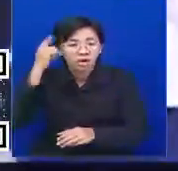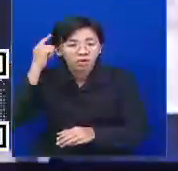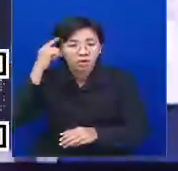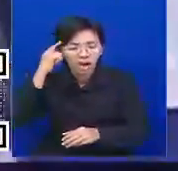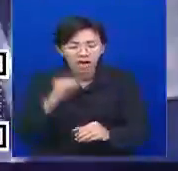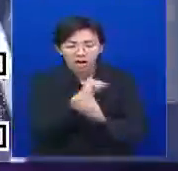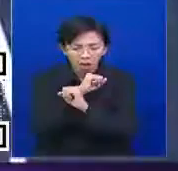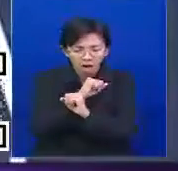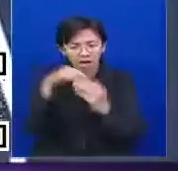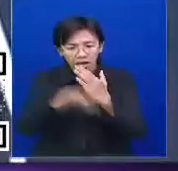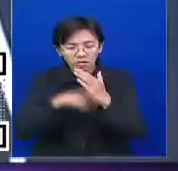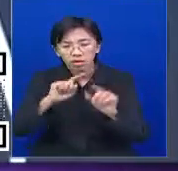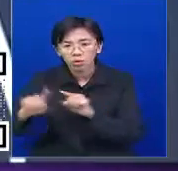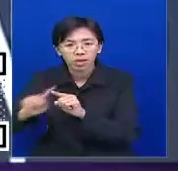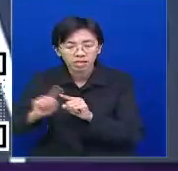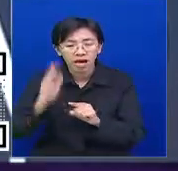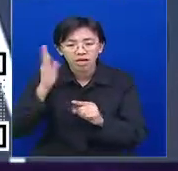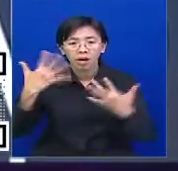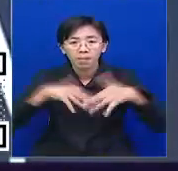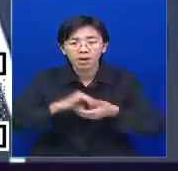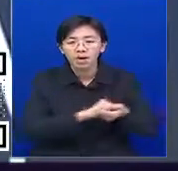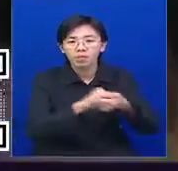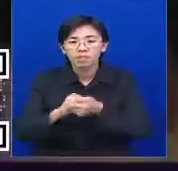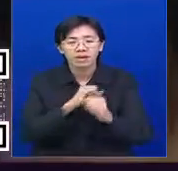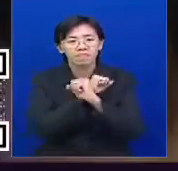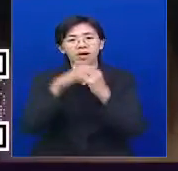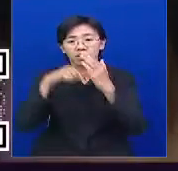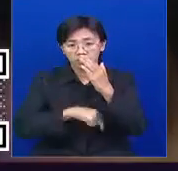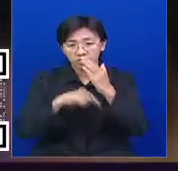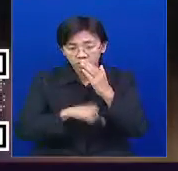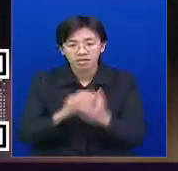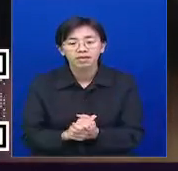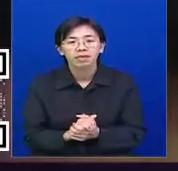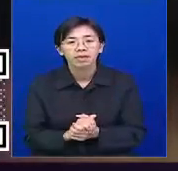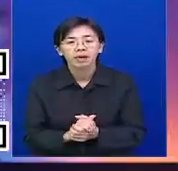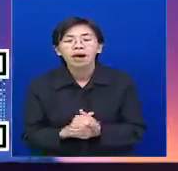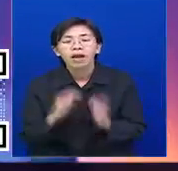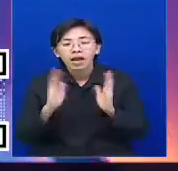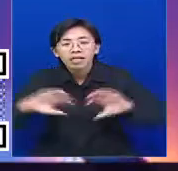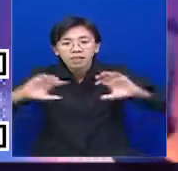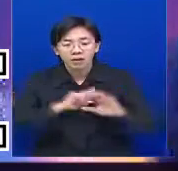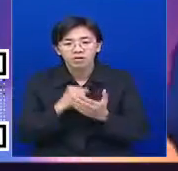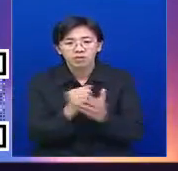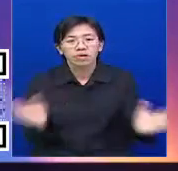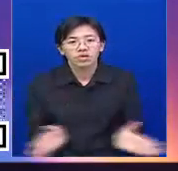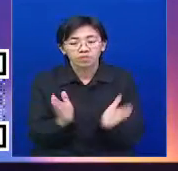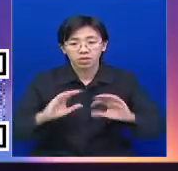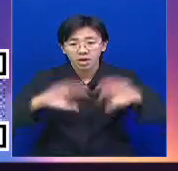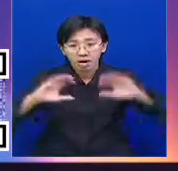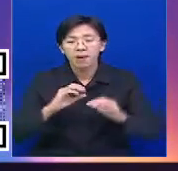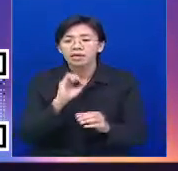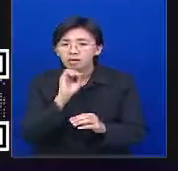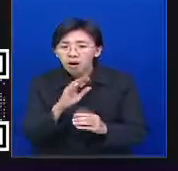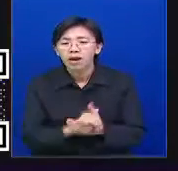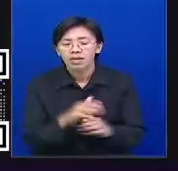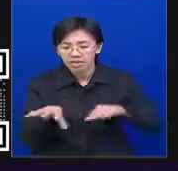จริตเปิดโอกาสให้มีส่วนร่วมในการป้องกันการทุจริตโดยได้รับความคุ้มครองจากรัฐด้วยขณะที่รัฐเองต้องเปิดเผยผล